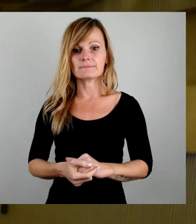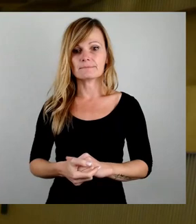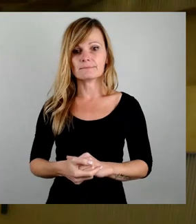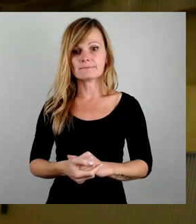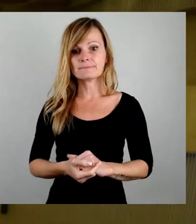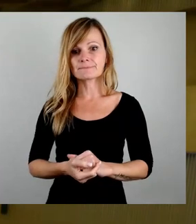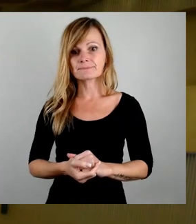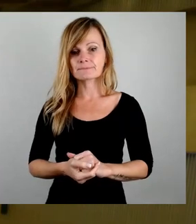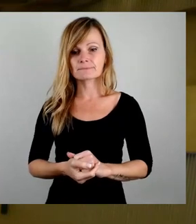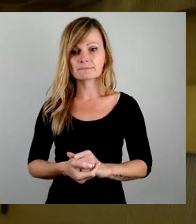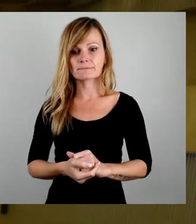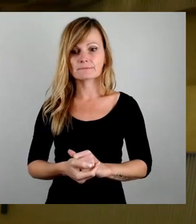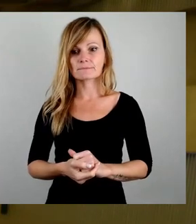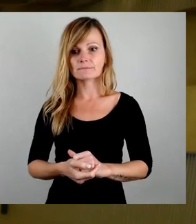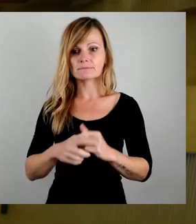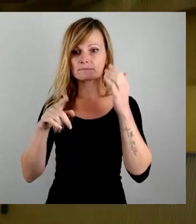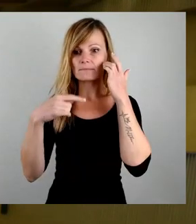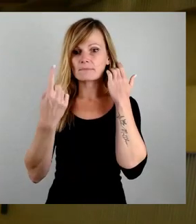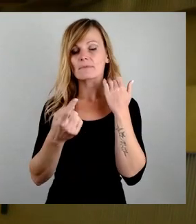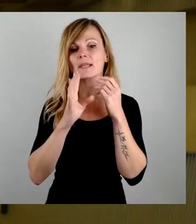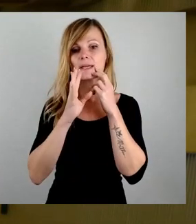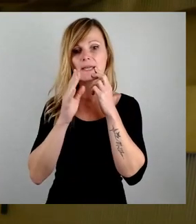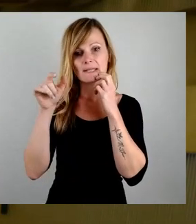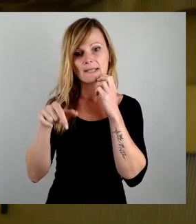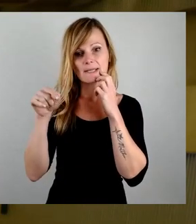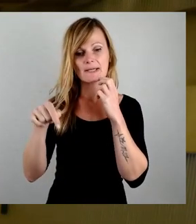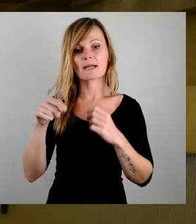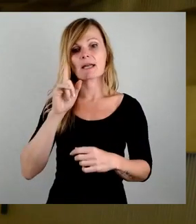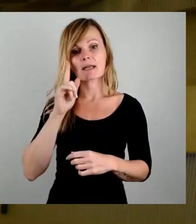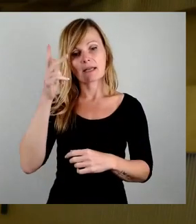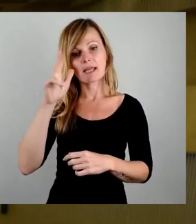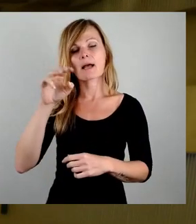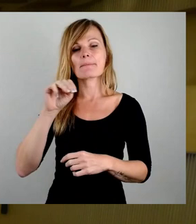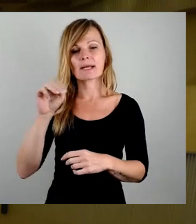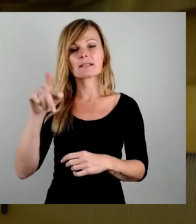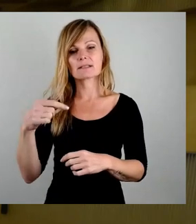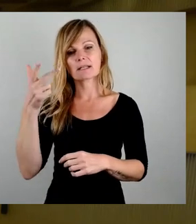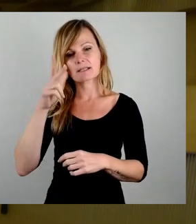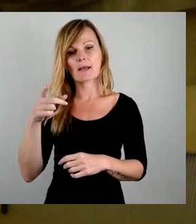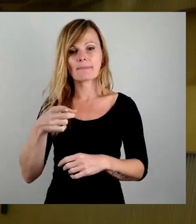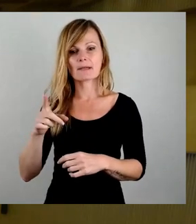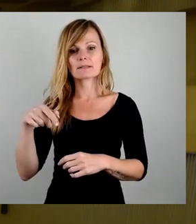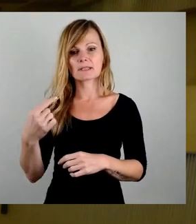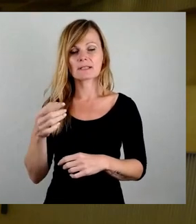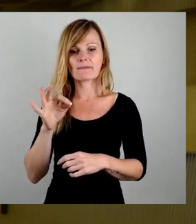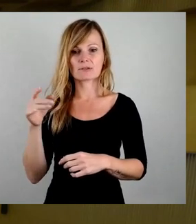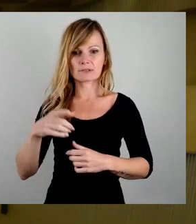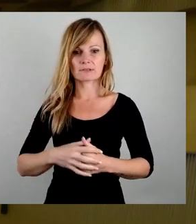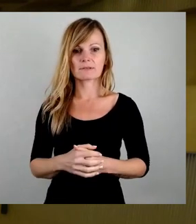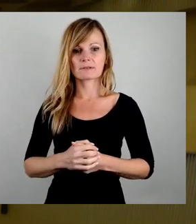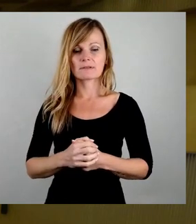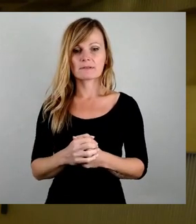So, als nächster Redner Herr Mattis, dann Herr Pinkert und dann Herr Wirz.